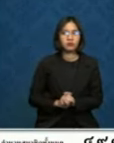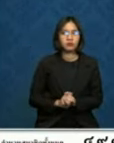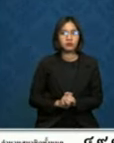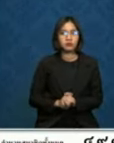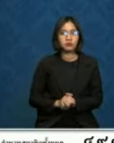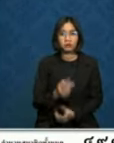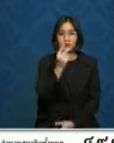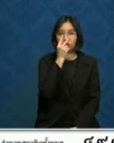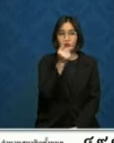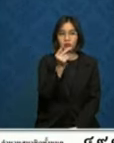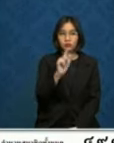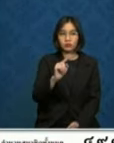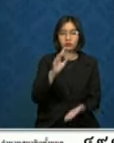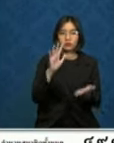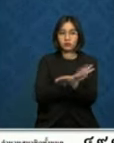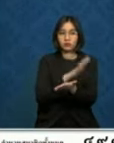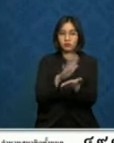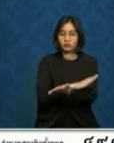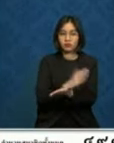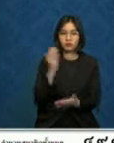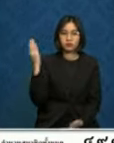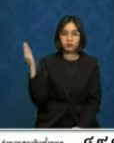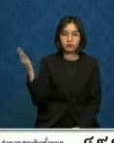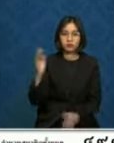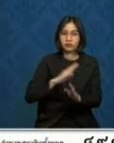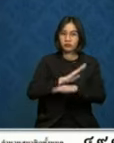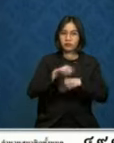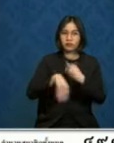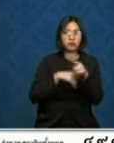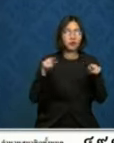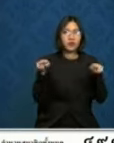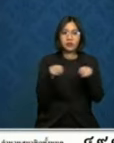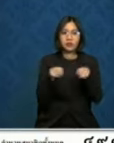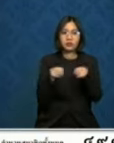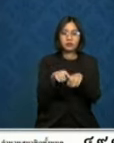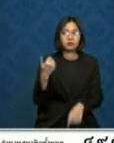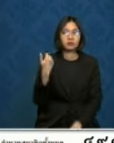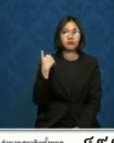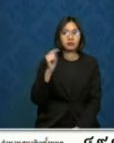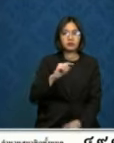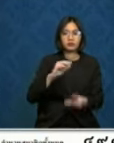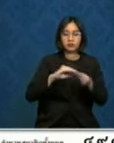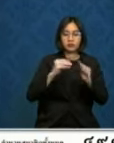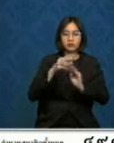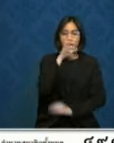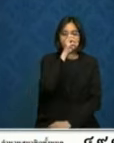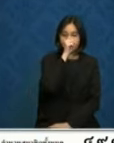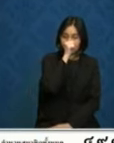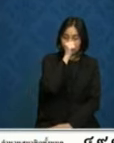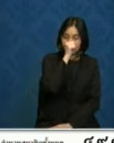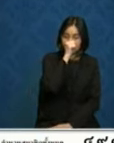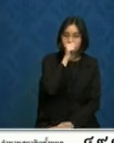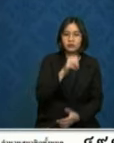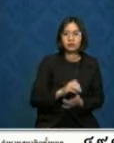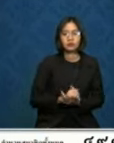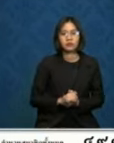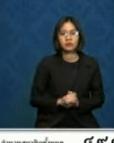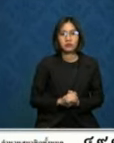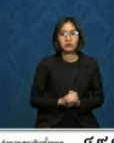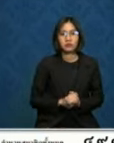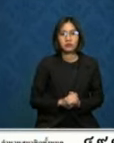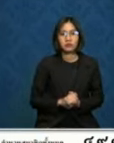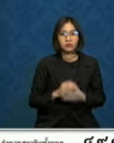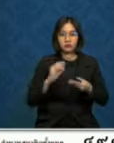านประธานดูนะครับเอกสารทุกอย่างเหมือนเดิมหมดนะครับไม่ว่าจะเป็นเลขลับเลข